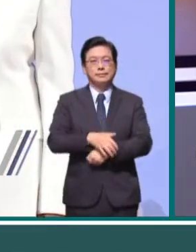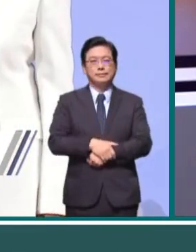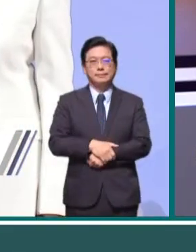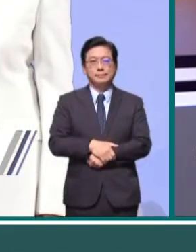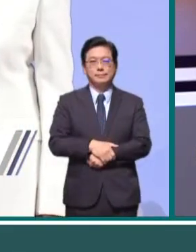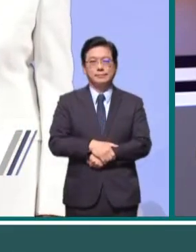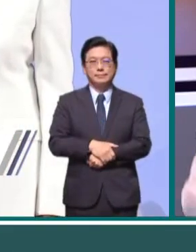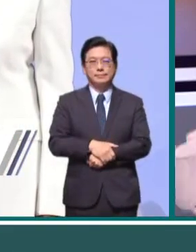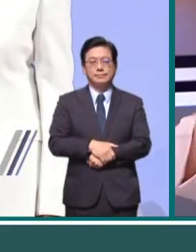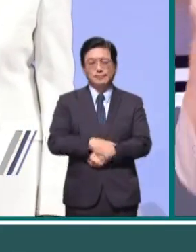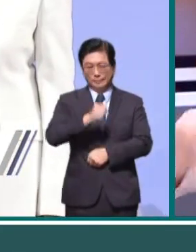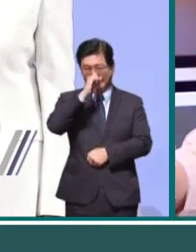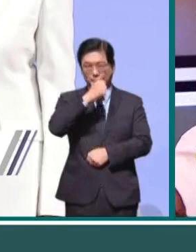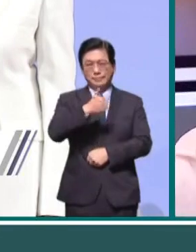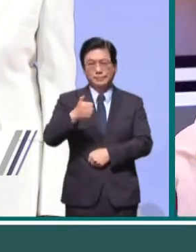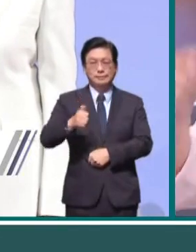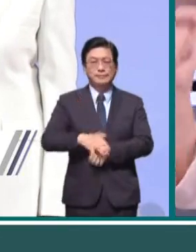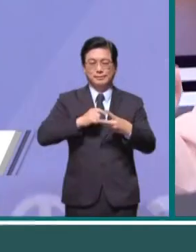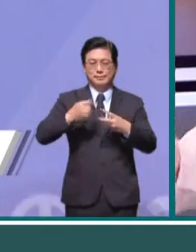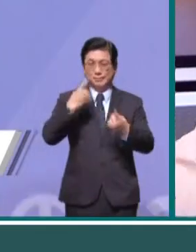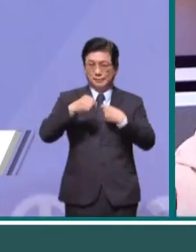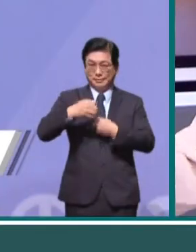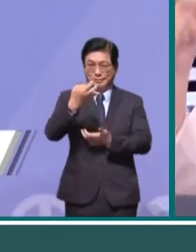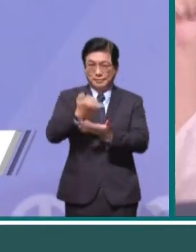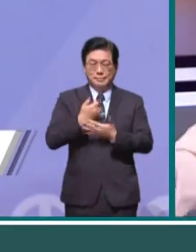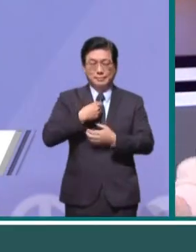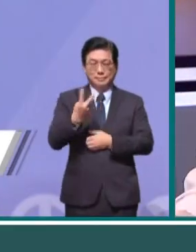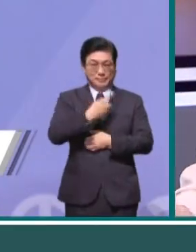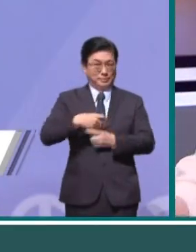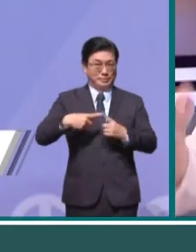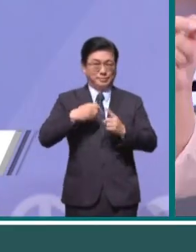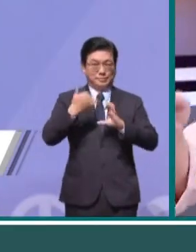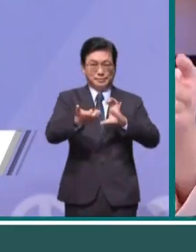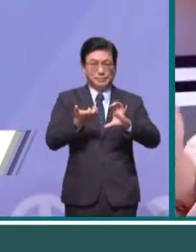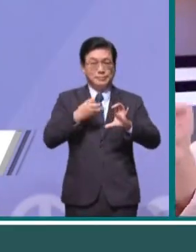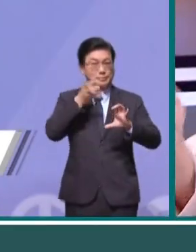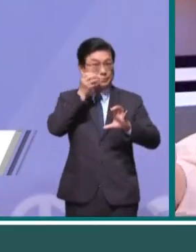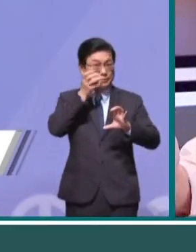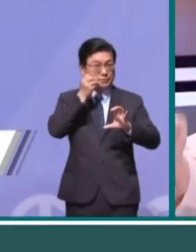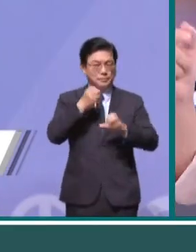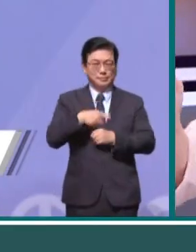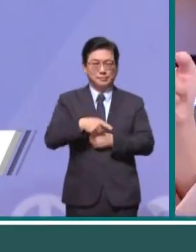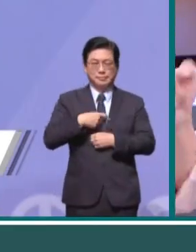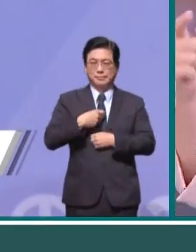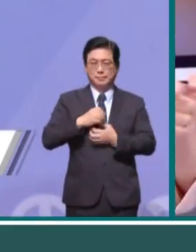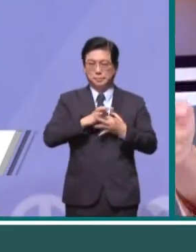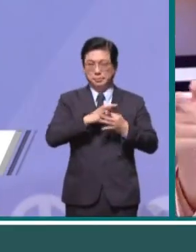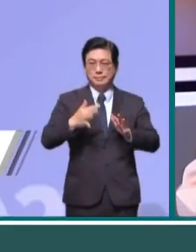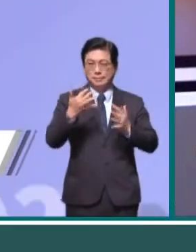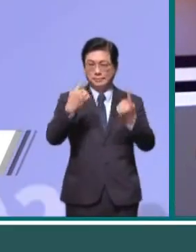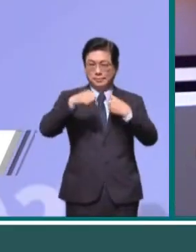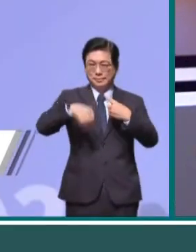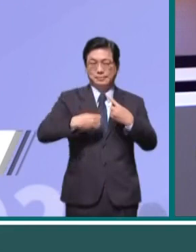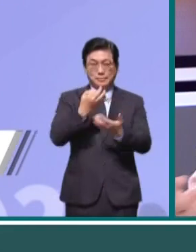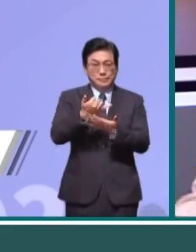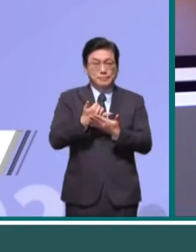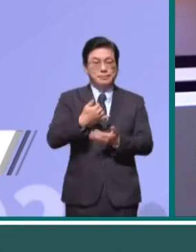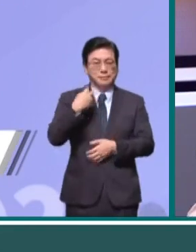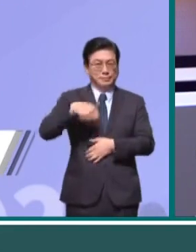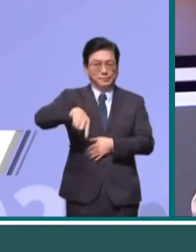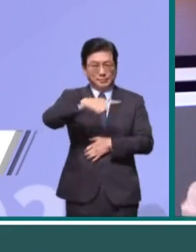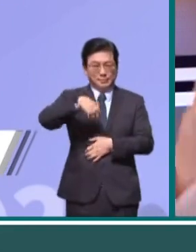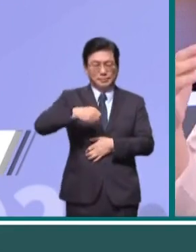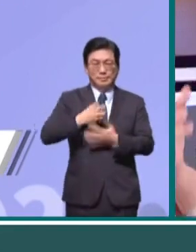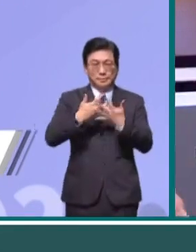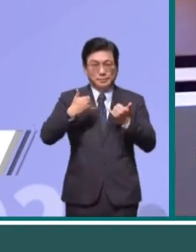查位的副市长，但我如何脱离调查位变成一个能够往前冲的市长。你也没